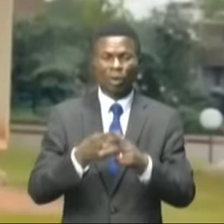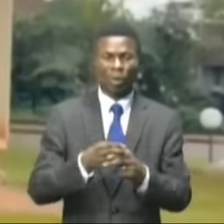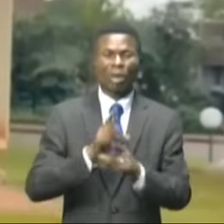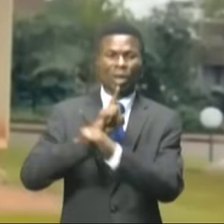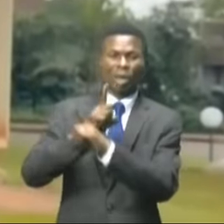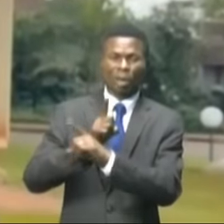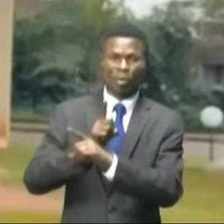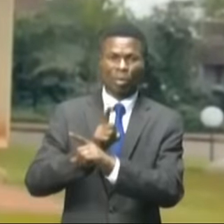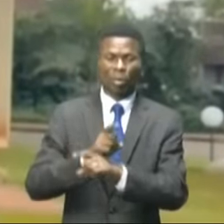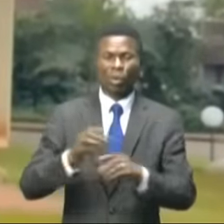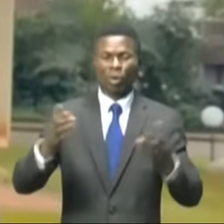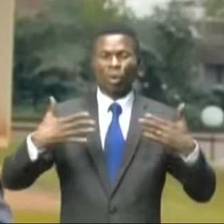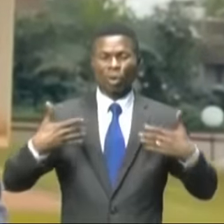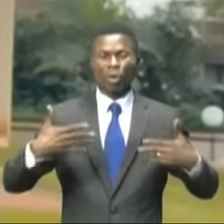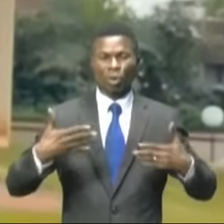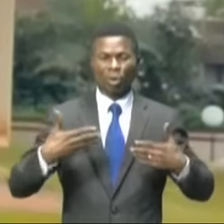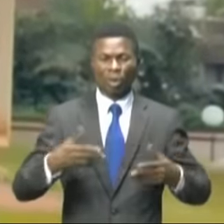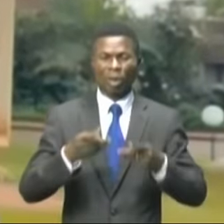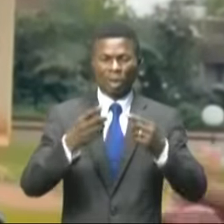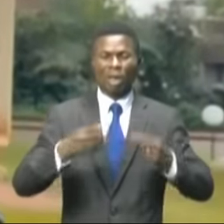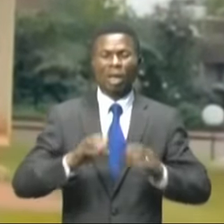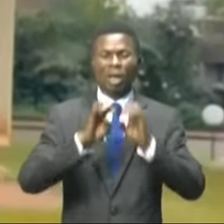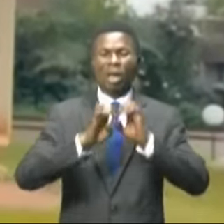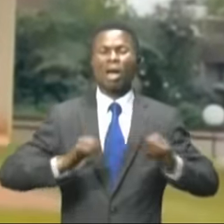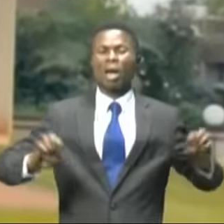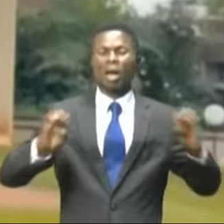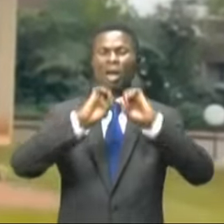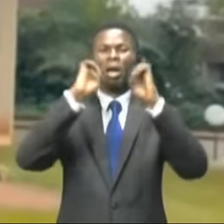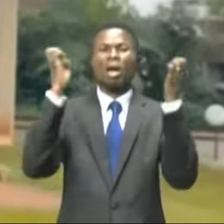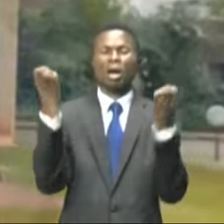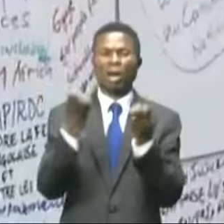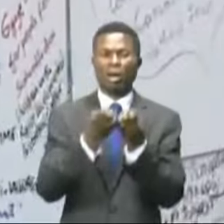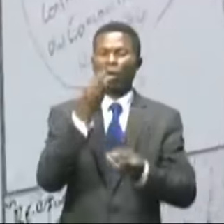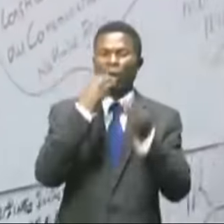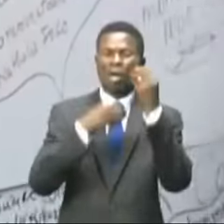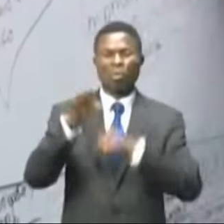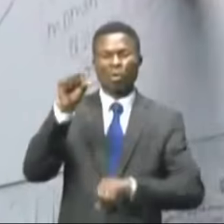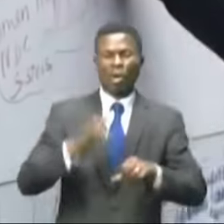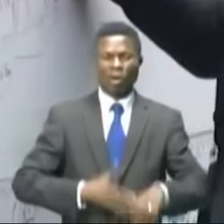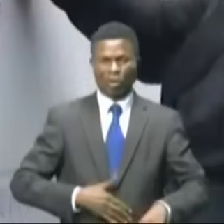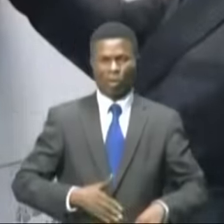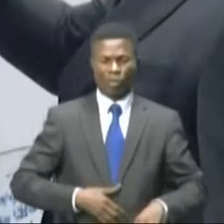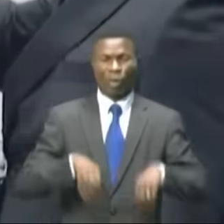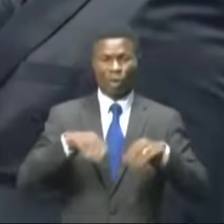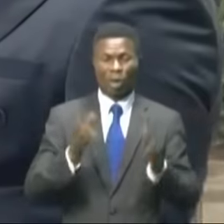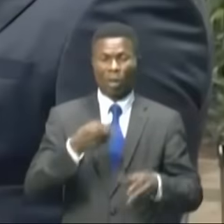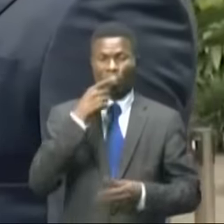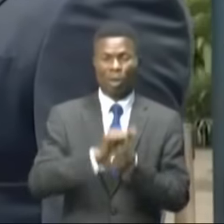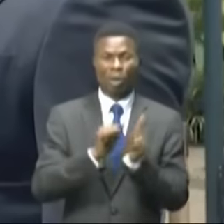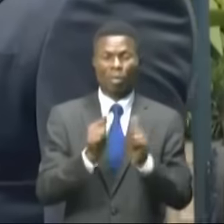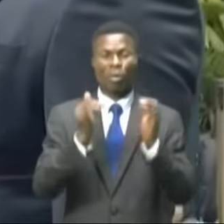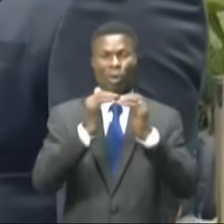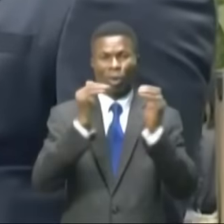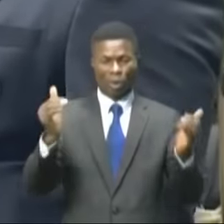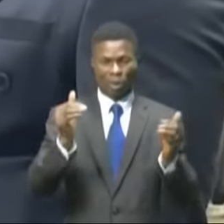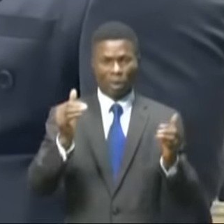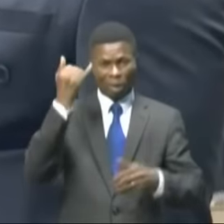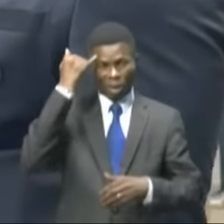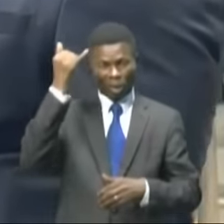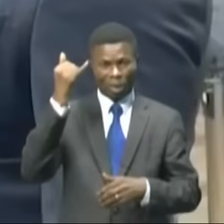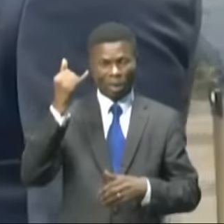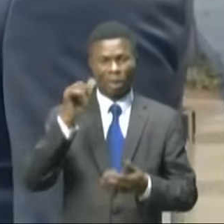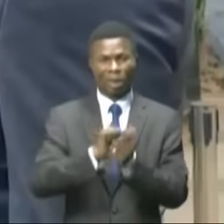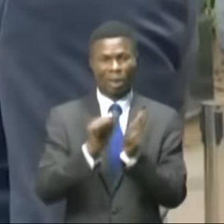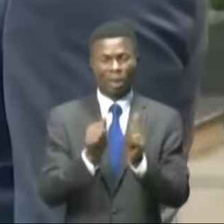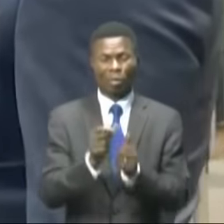de l'écosystème, le climat, l'environnement, la malnutrition. Pour nous les Congolais, quand on parle de la paix, ça ne peut que nous intéresser.